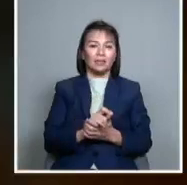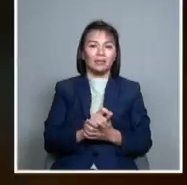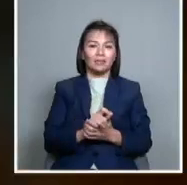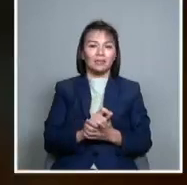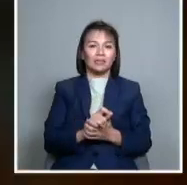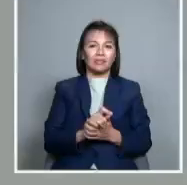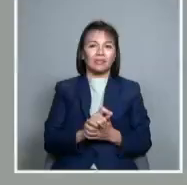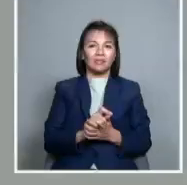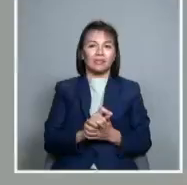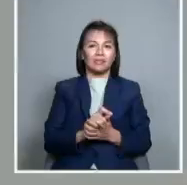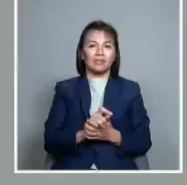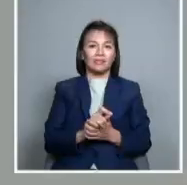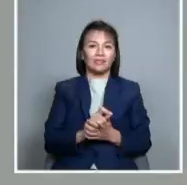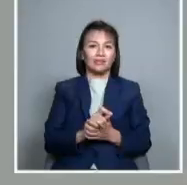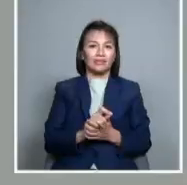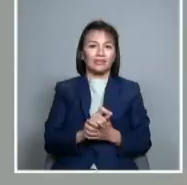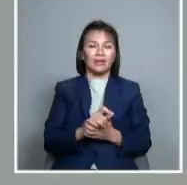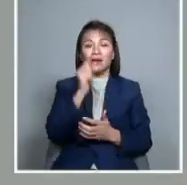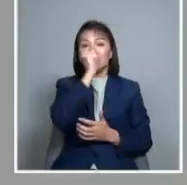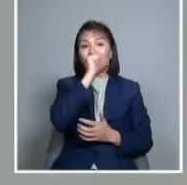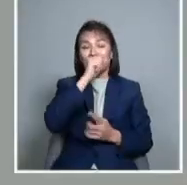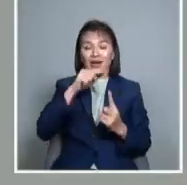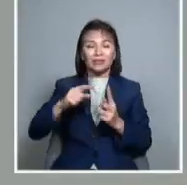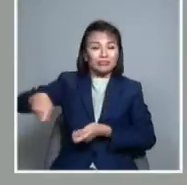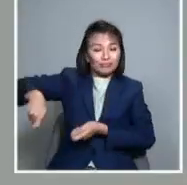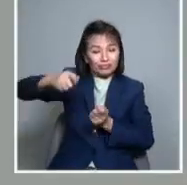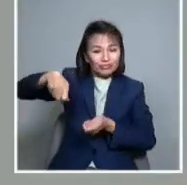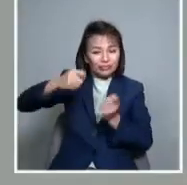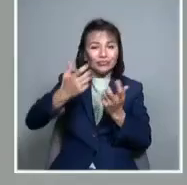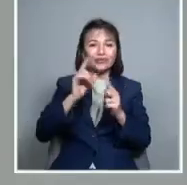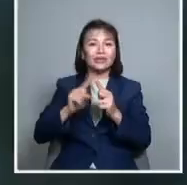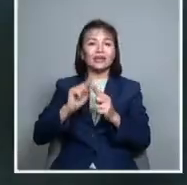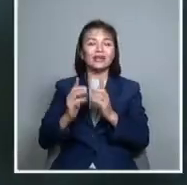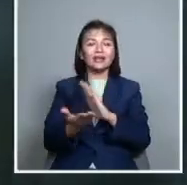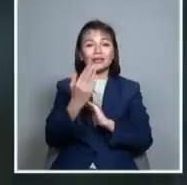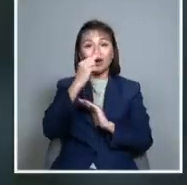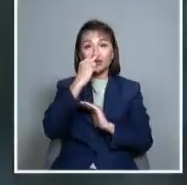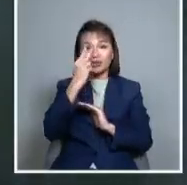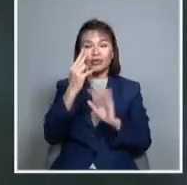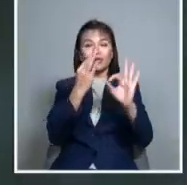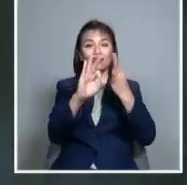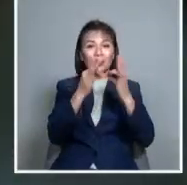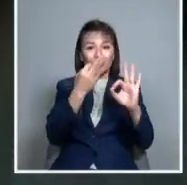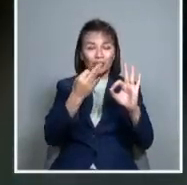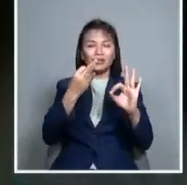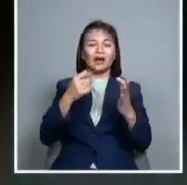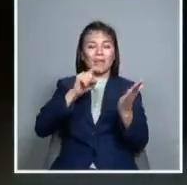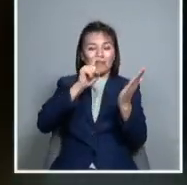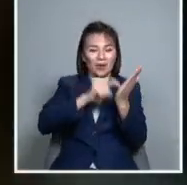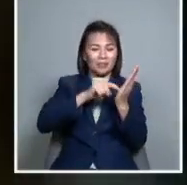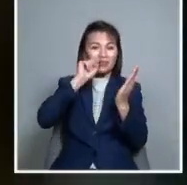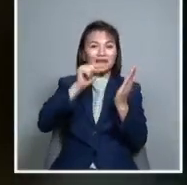ทุ่งเธอเลยตื่นเช้าเปิดดู Facebookเห็ดขาวกดแอปสั่งข่าว